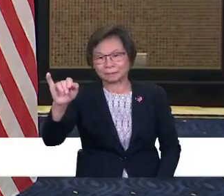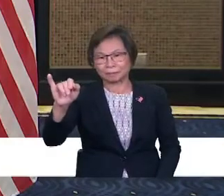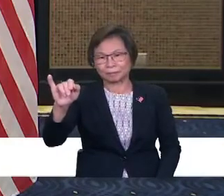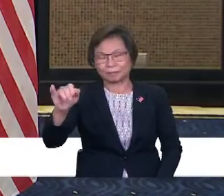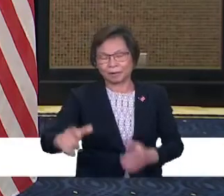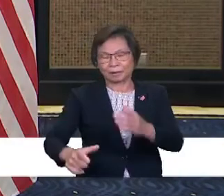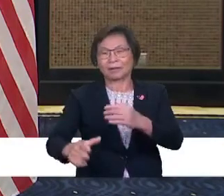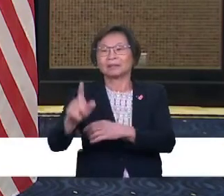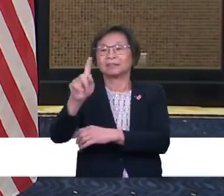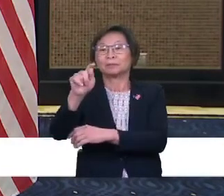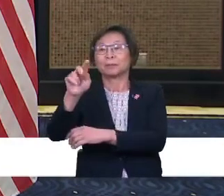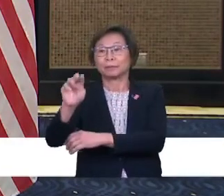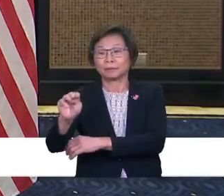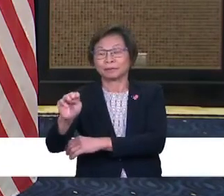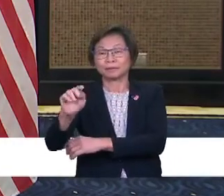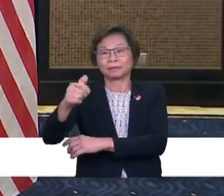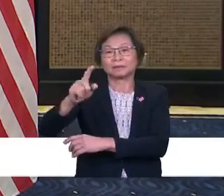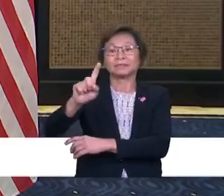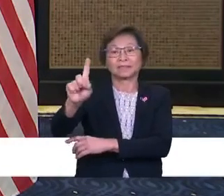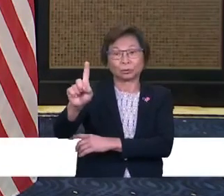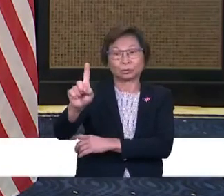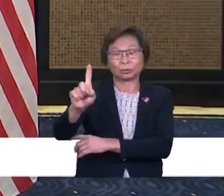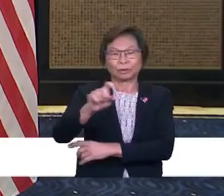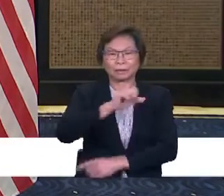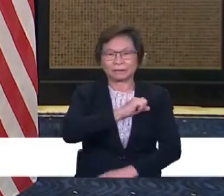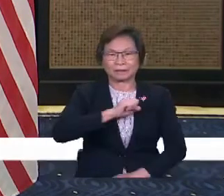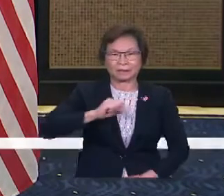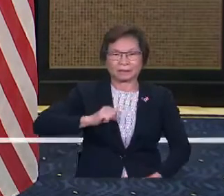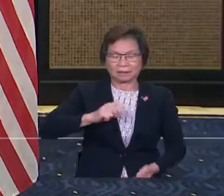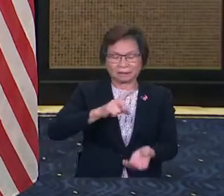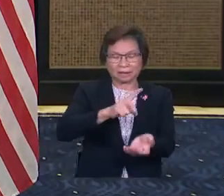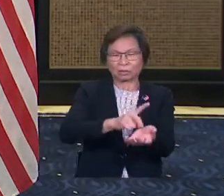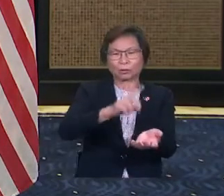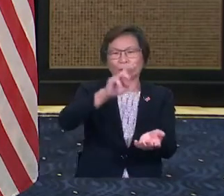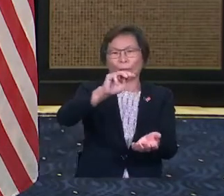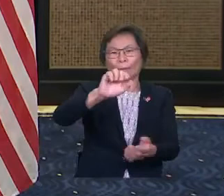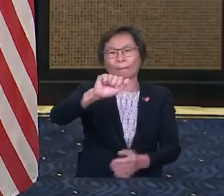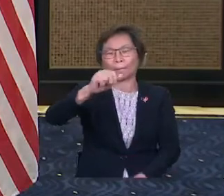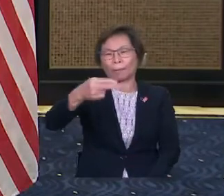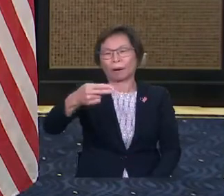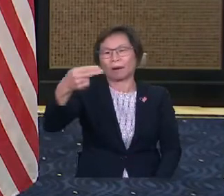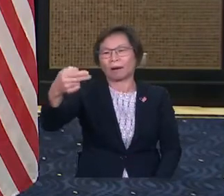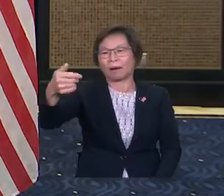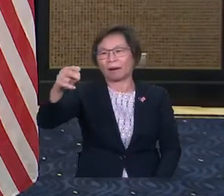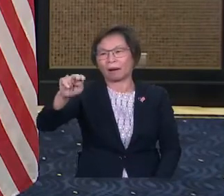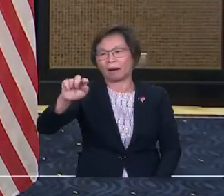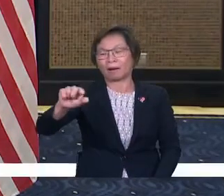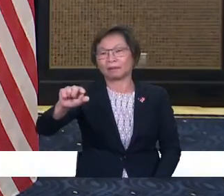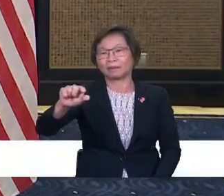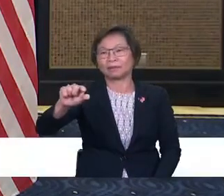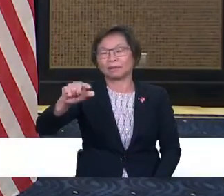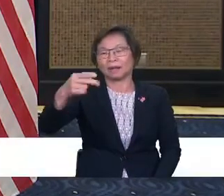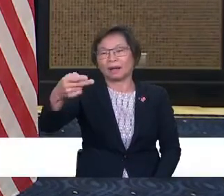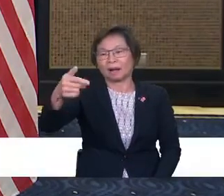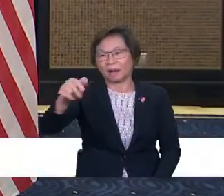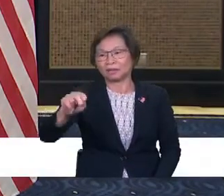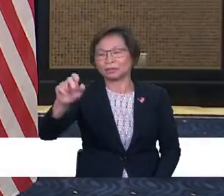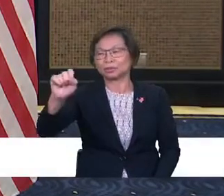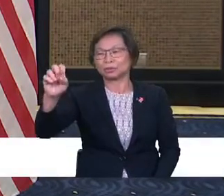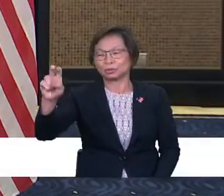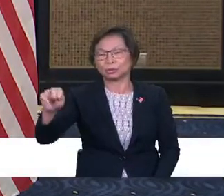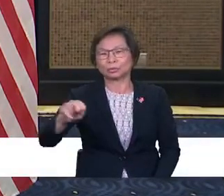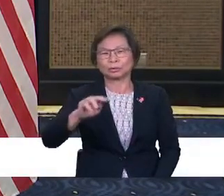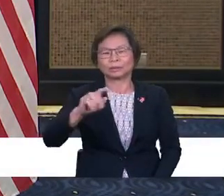cemaran menteri satu yang hormat sinetron Datuk Dr pemahan Sun dan timbalan menteri dua